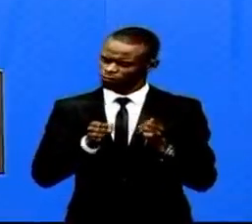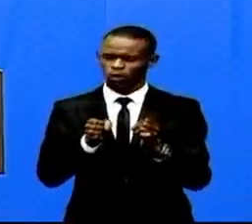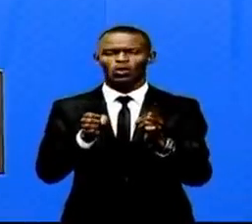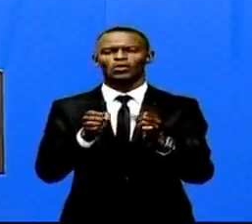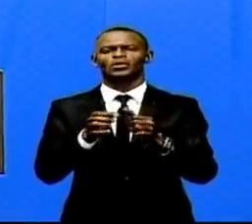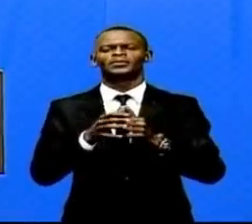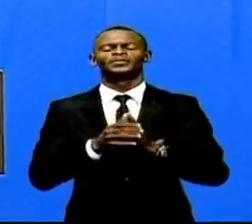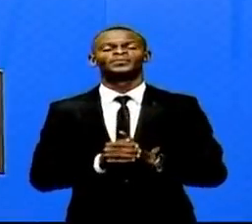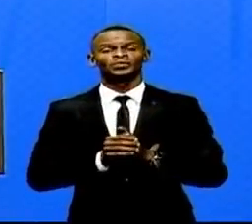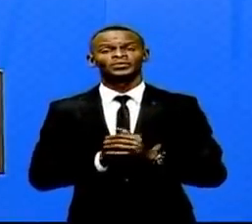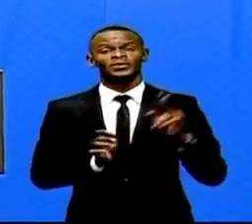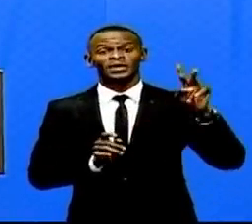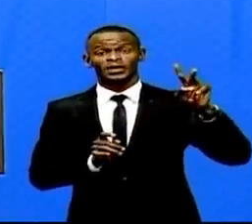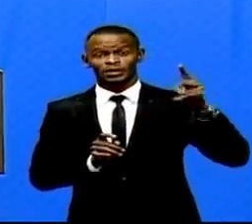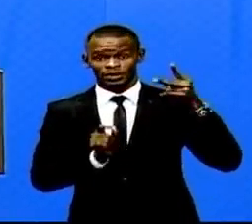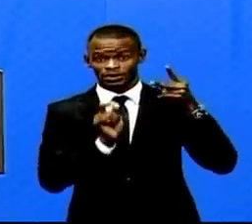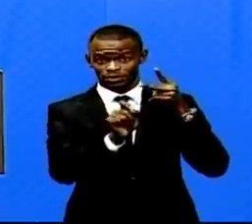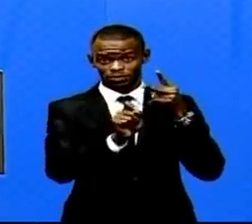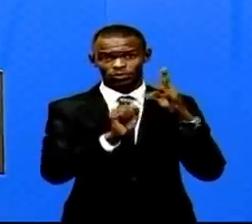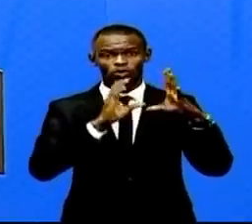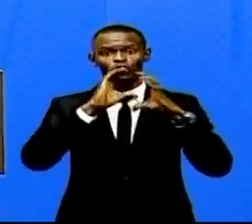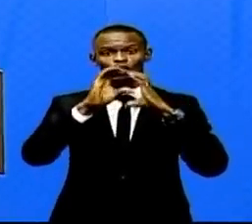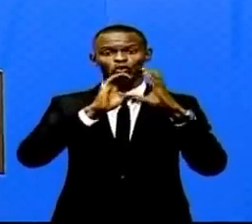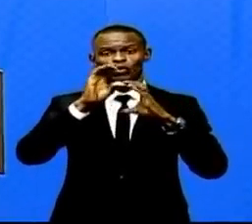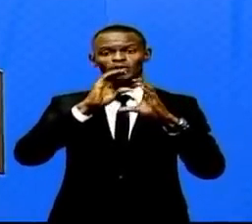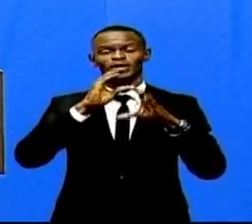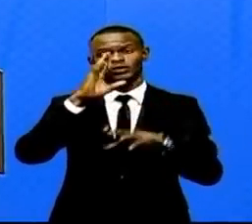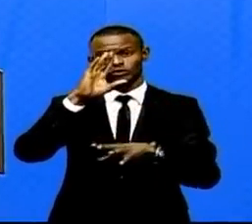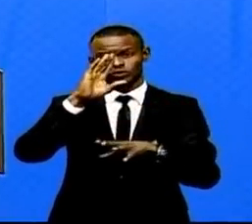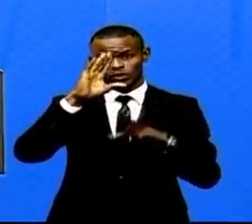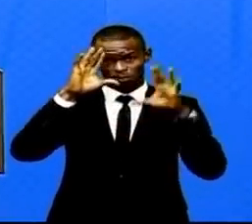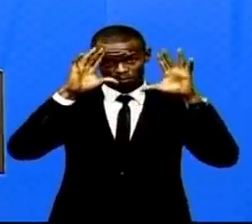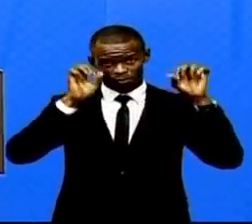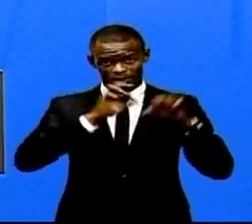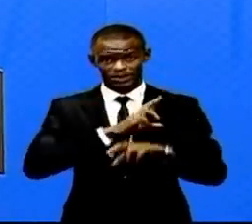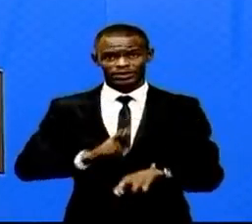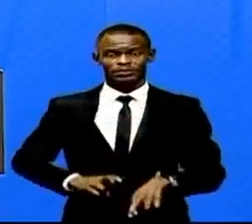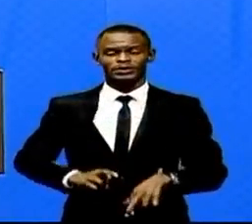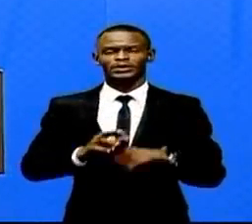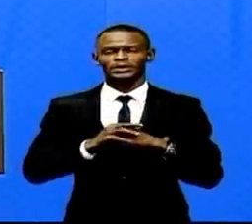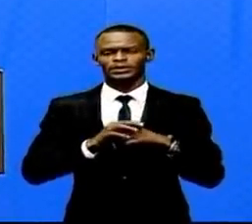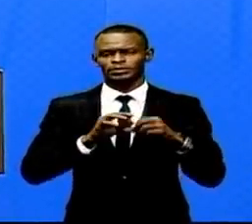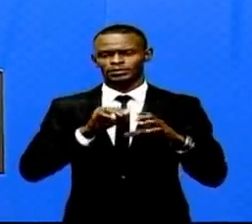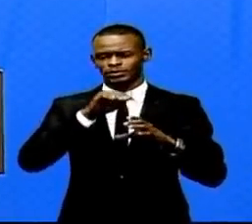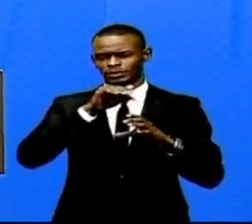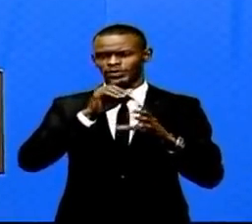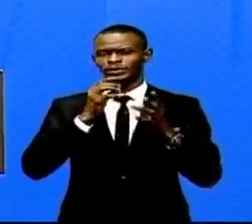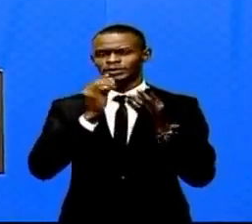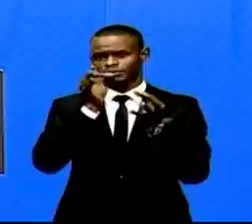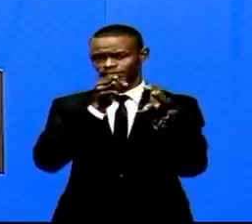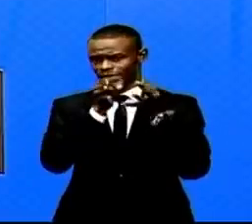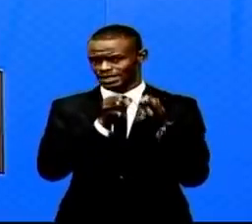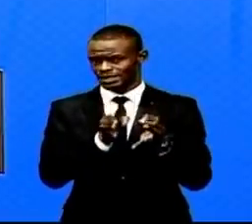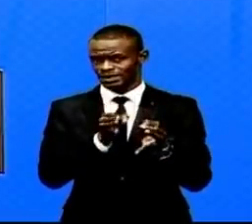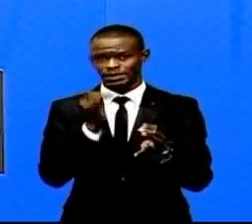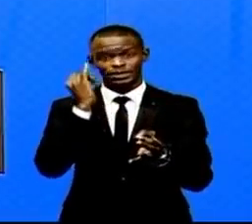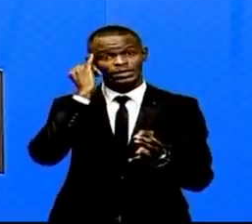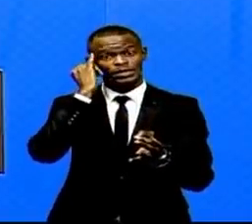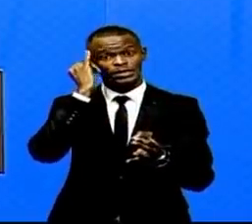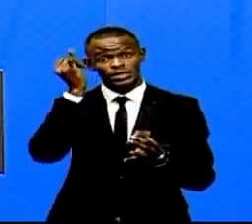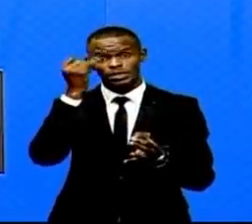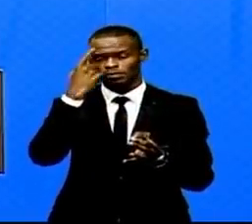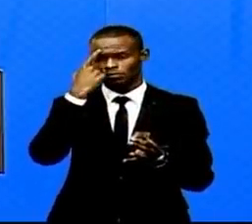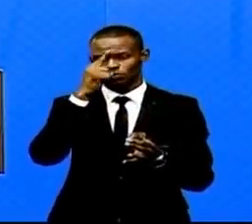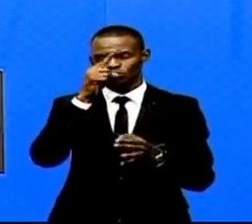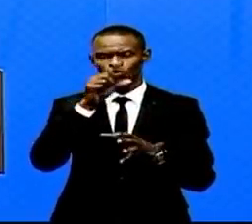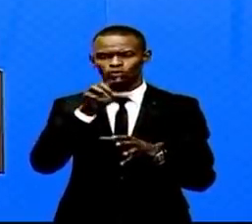Le deuxième point de la communication du président de la République a porté sur la nécessité d'un site viabilisé pour le projet